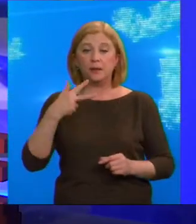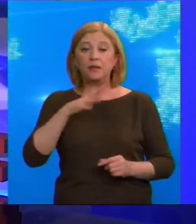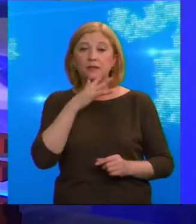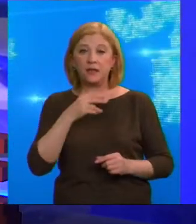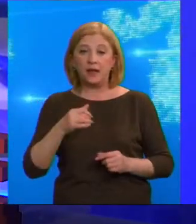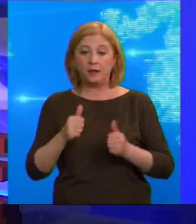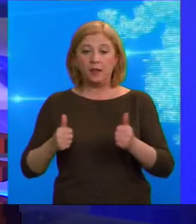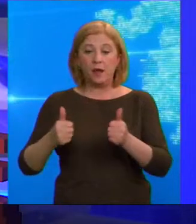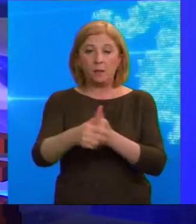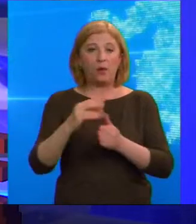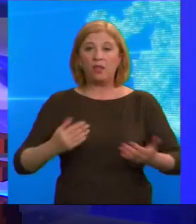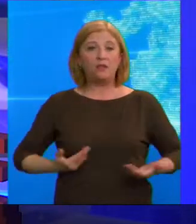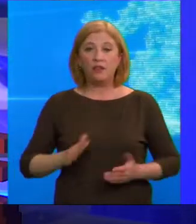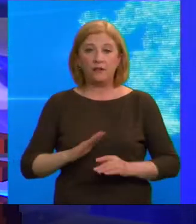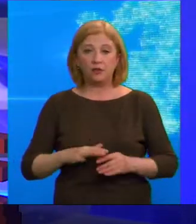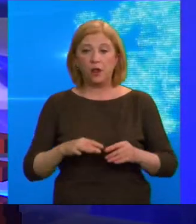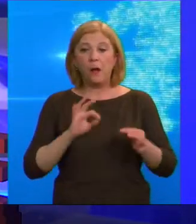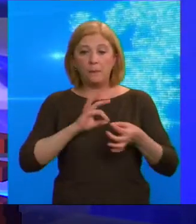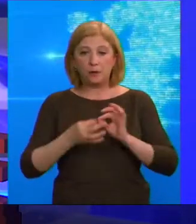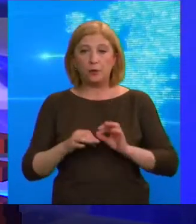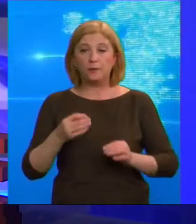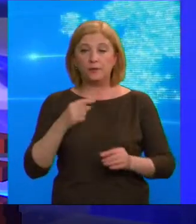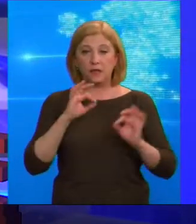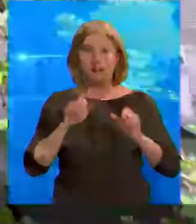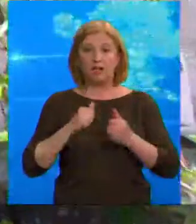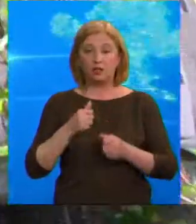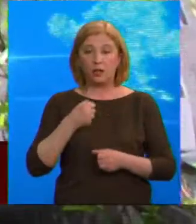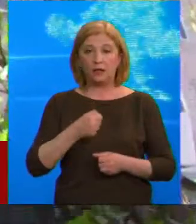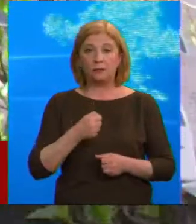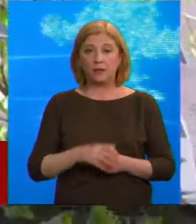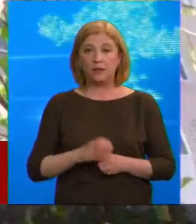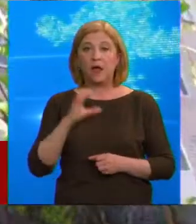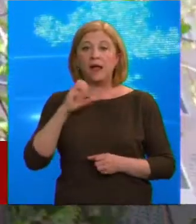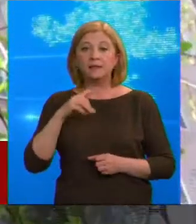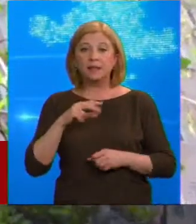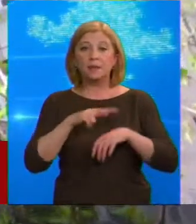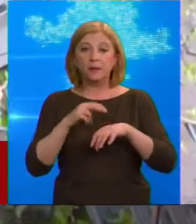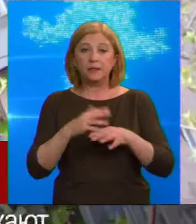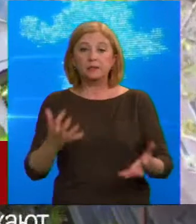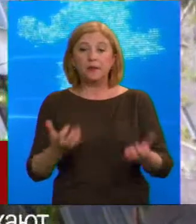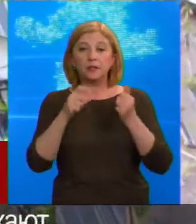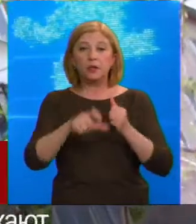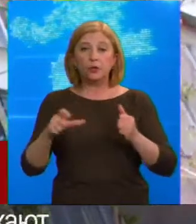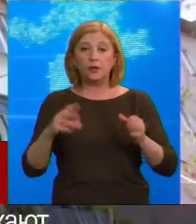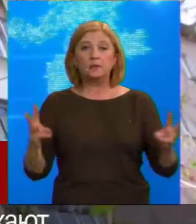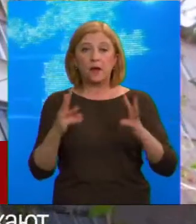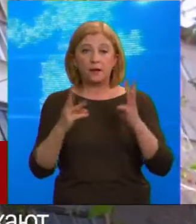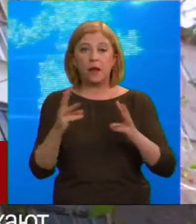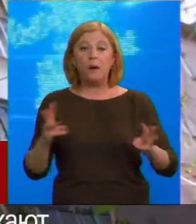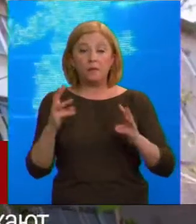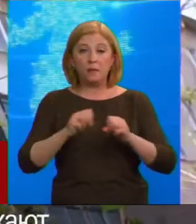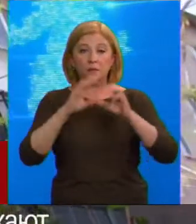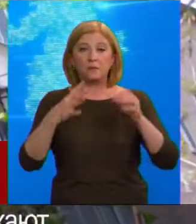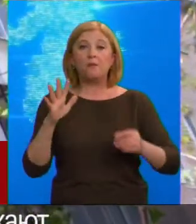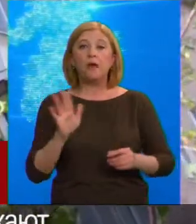обгон и не выжил. Подробности ЧП расскажет Елизавета Болдырева. Саткинские полицейские спасли людей из огня. Пламя вспыхнуло в